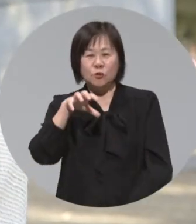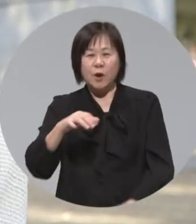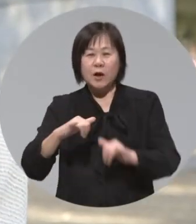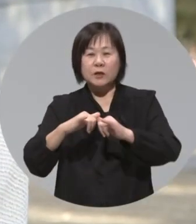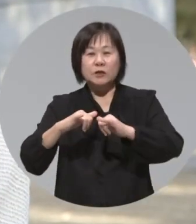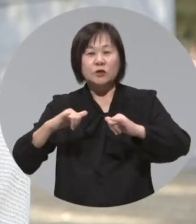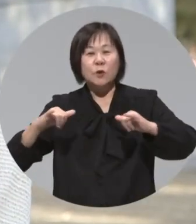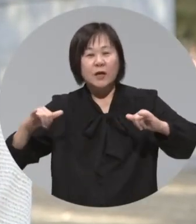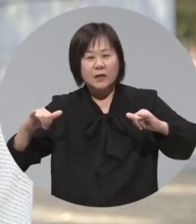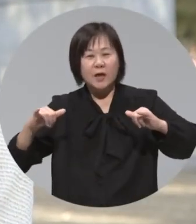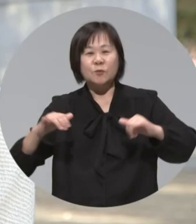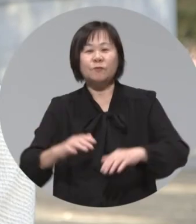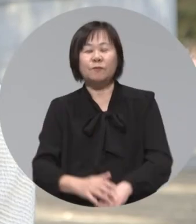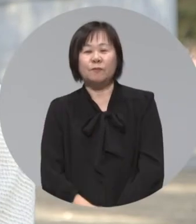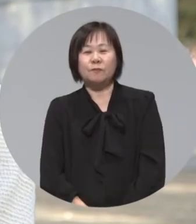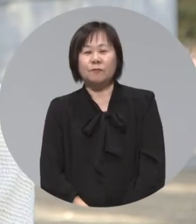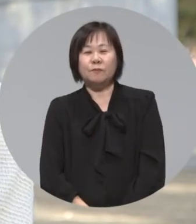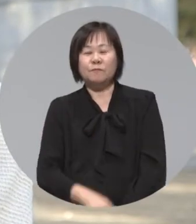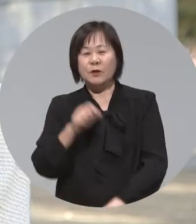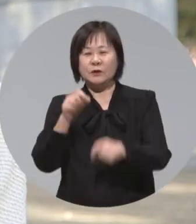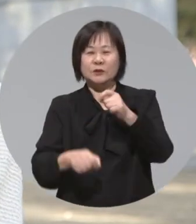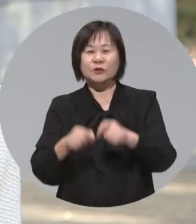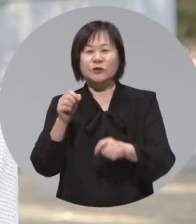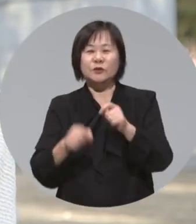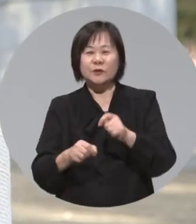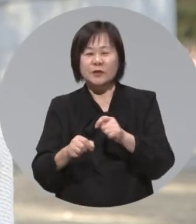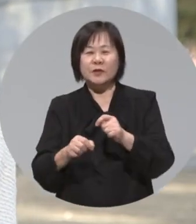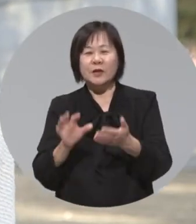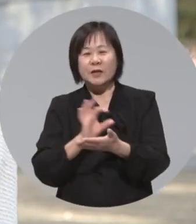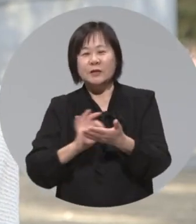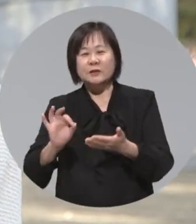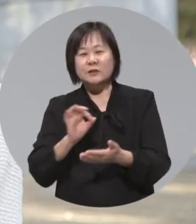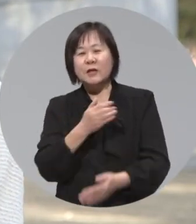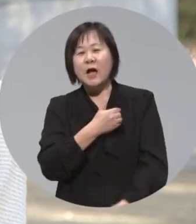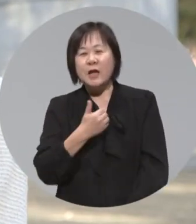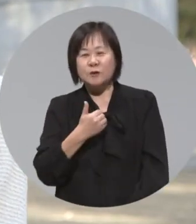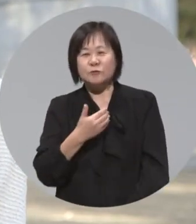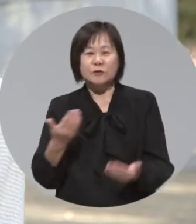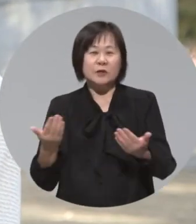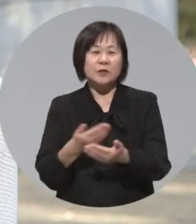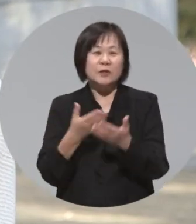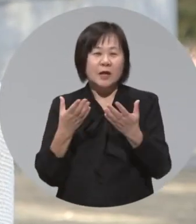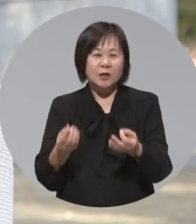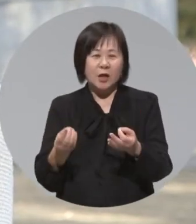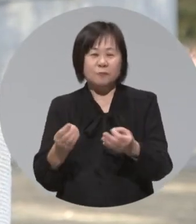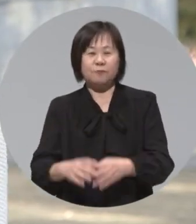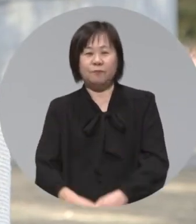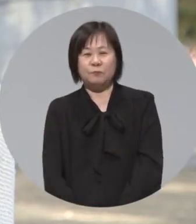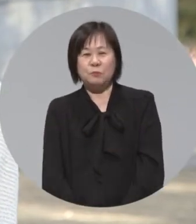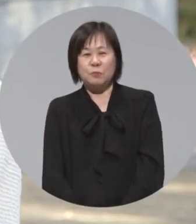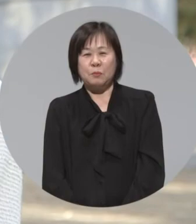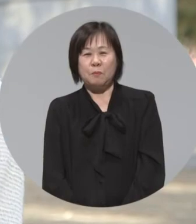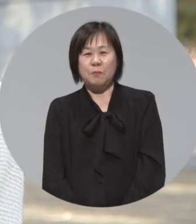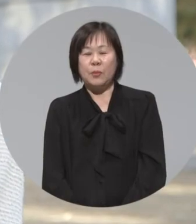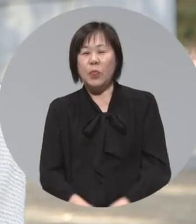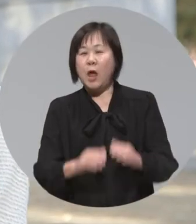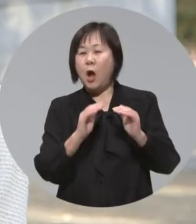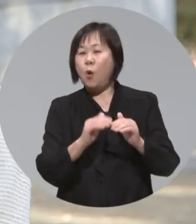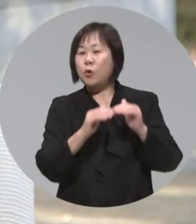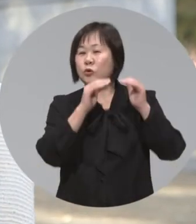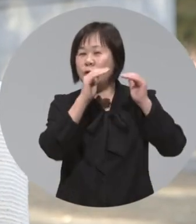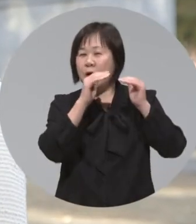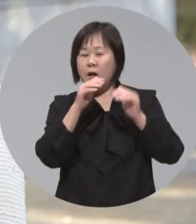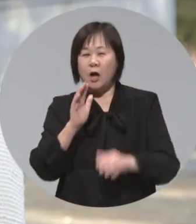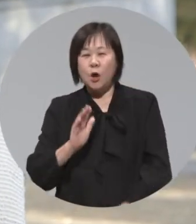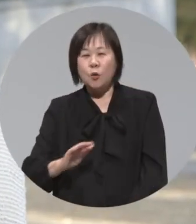って、自由に活用できるようになってきた。これは大人の人たちも子ど